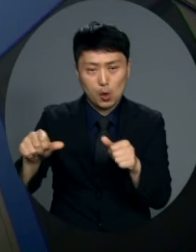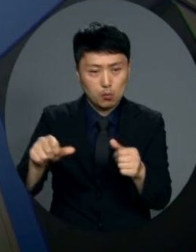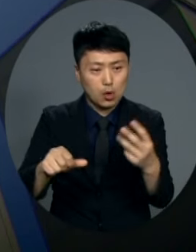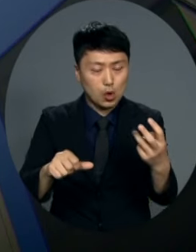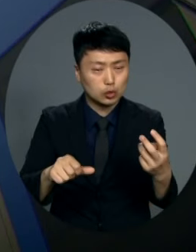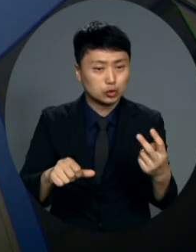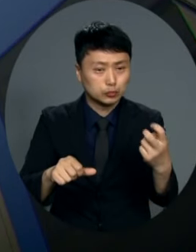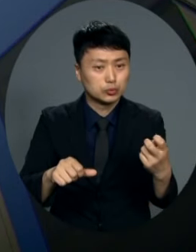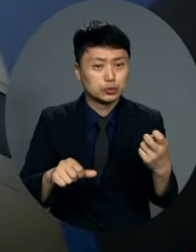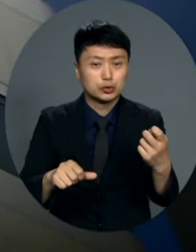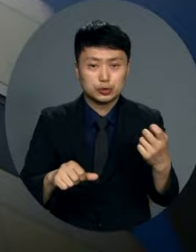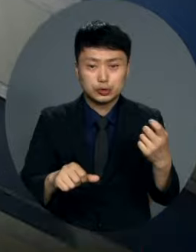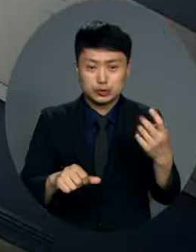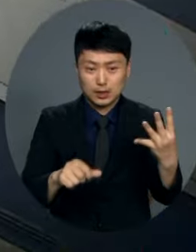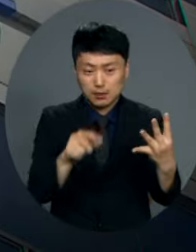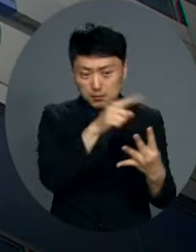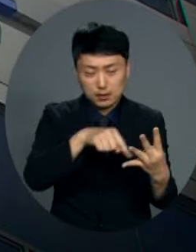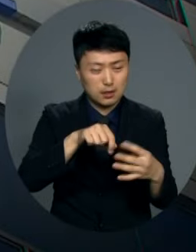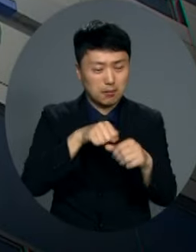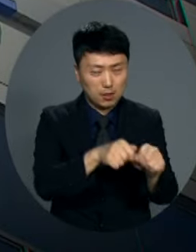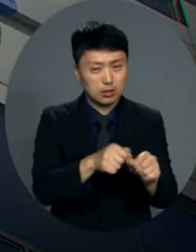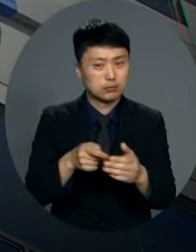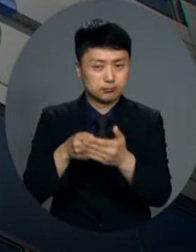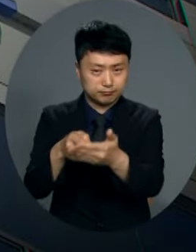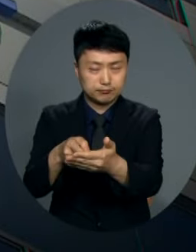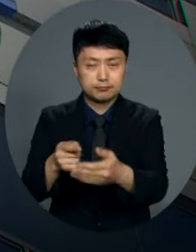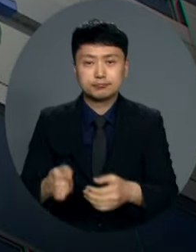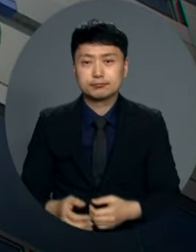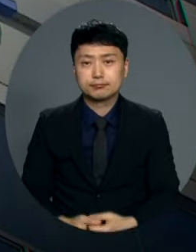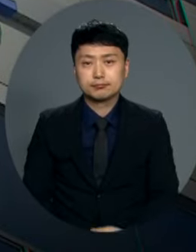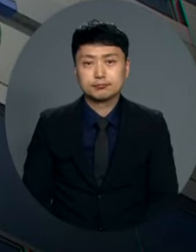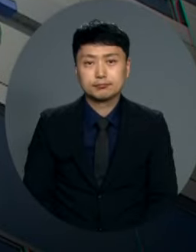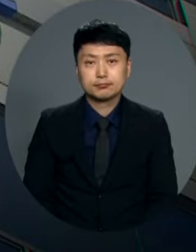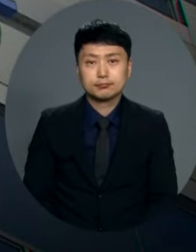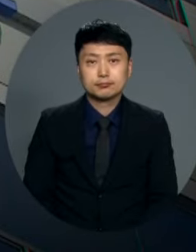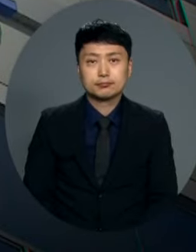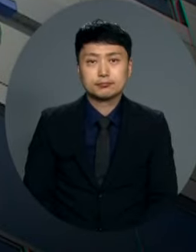징계 등 처분을 하라고 요구했습니다. MBC 뉴스 도건협입니다.